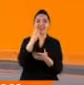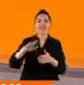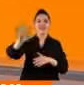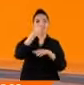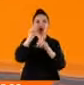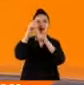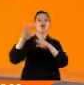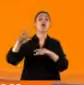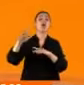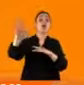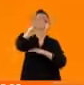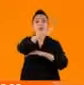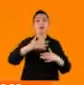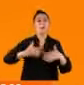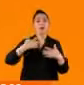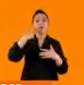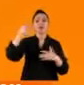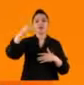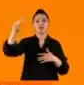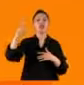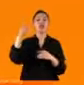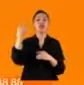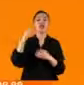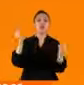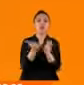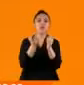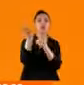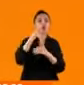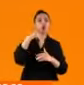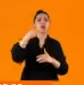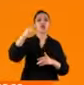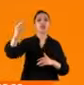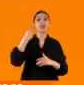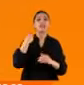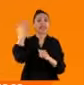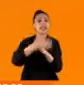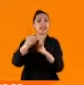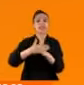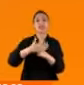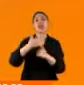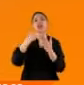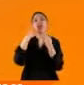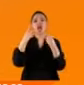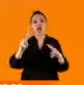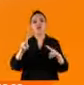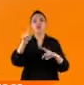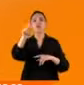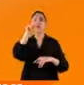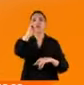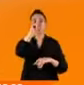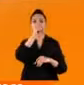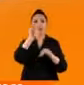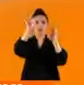gözler Erdoğan'daydı. Kabine sonrası yeni tedbirler açıkladı Cumhurbaşkanı. Buna göre 1 Mart'ta başlayan kademeli normalleşme